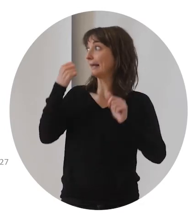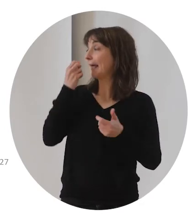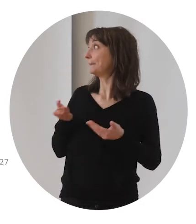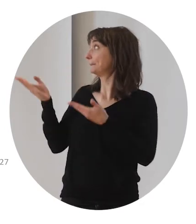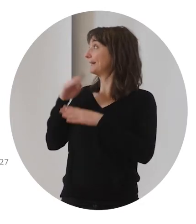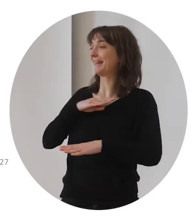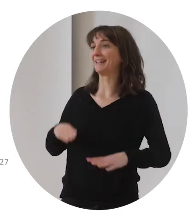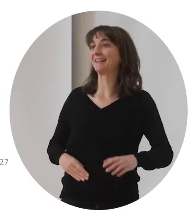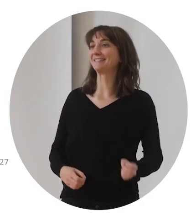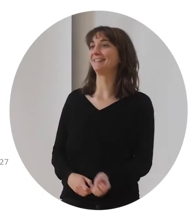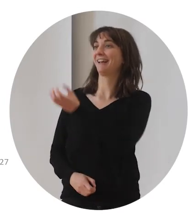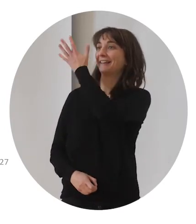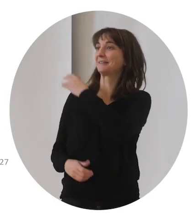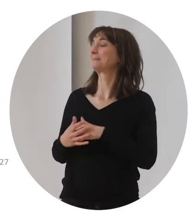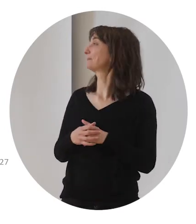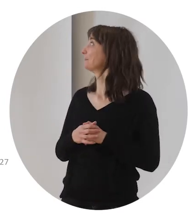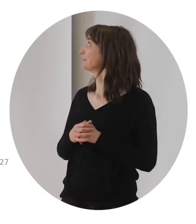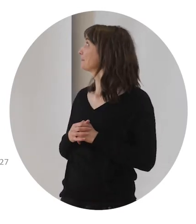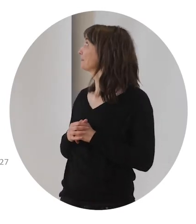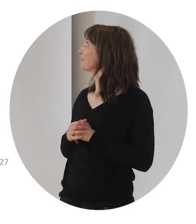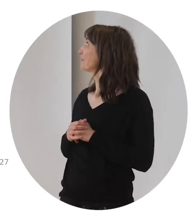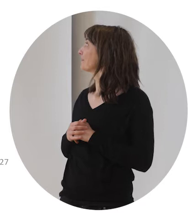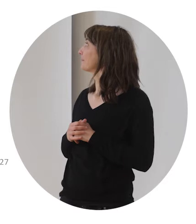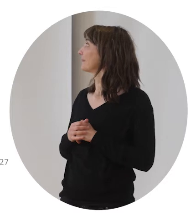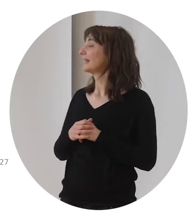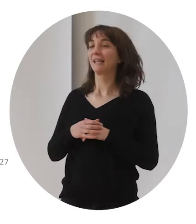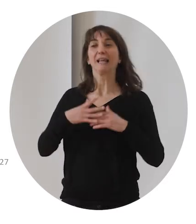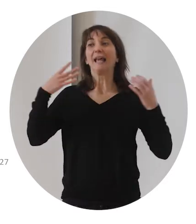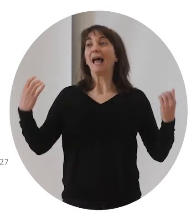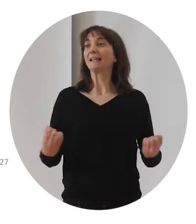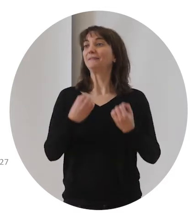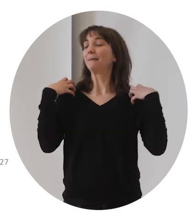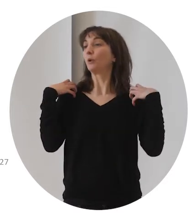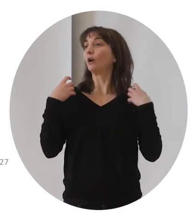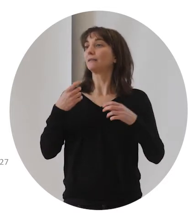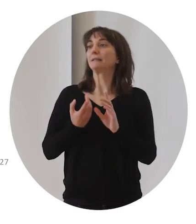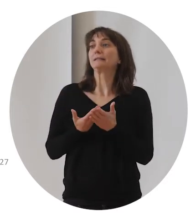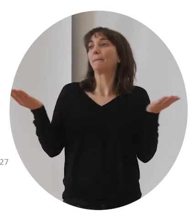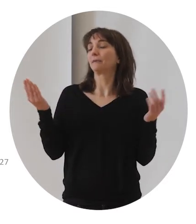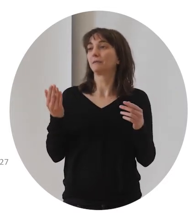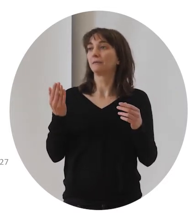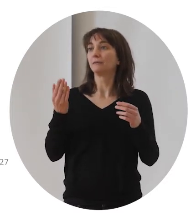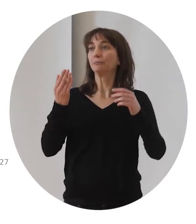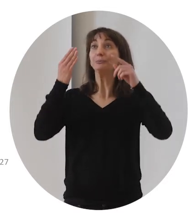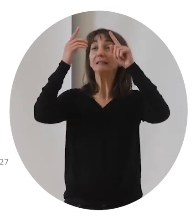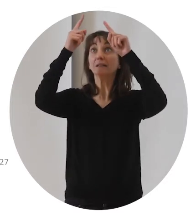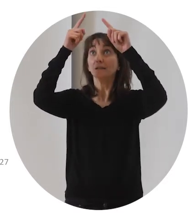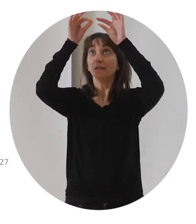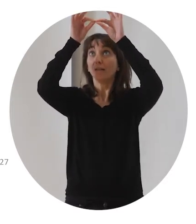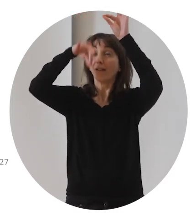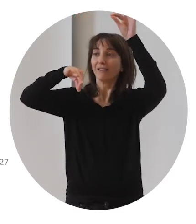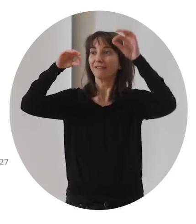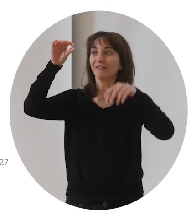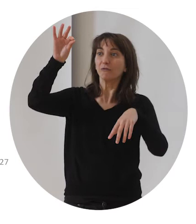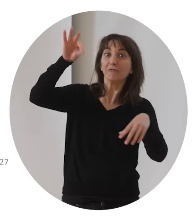cette dernière diapositive. Voilà, une simple activité motrice d'aller décoller une petite étiquette en